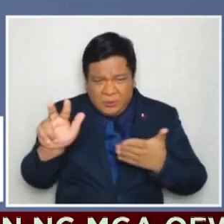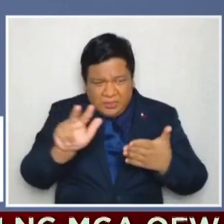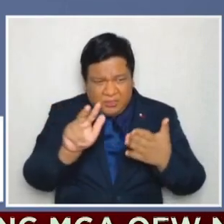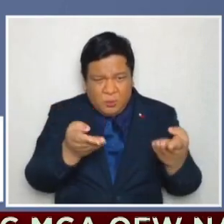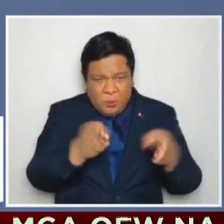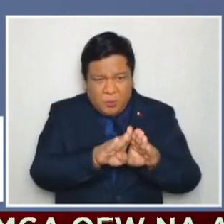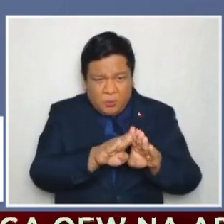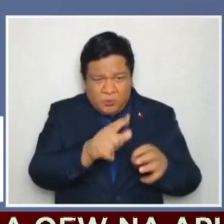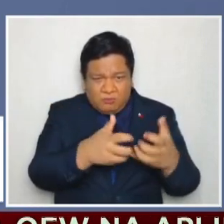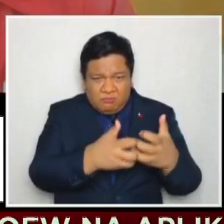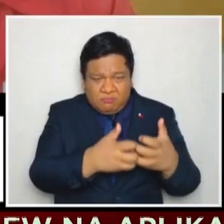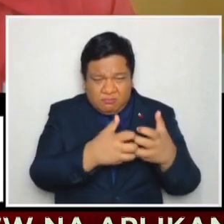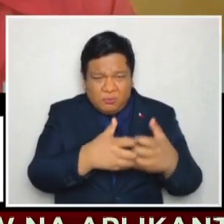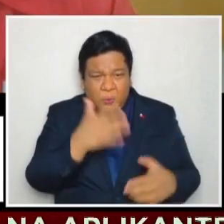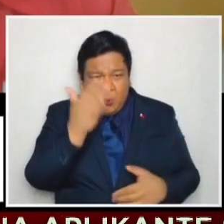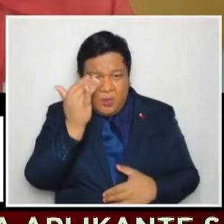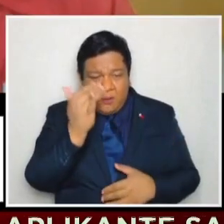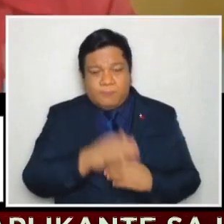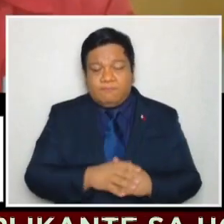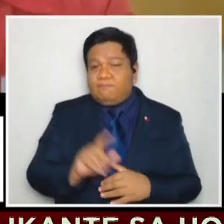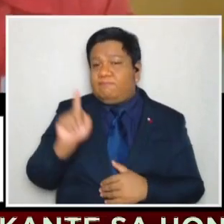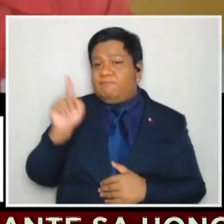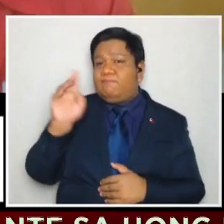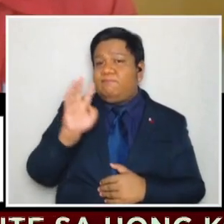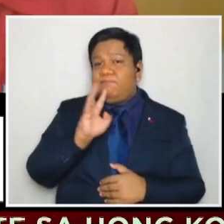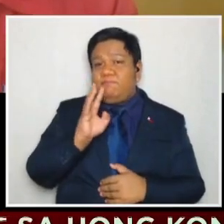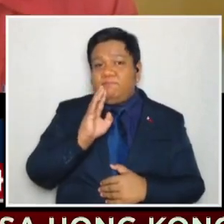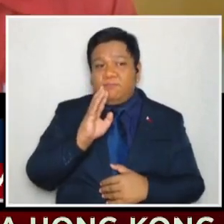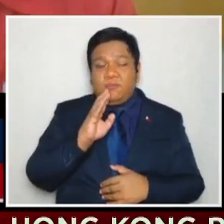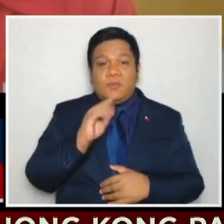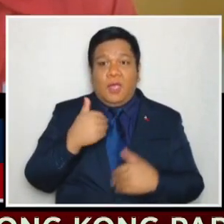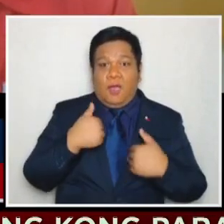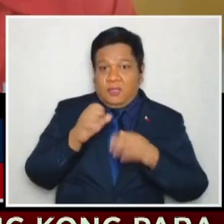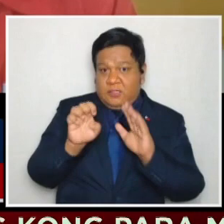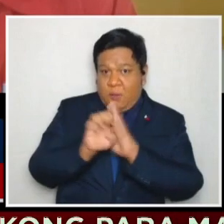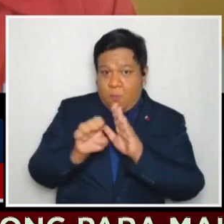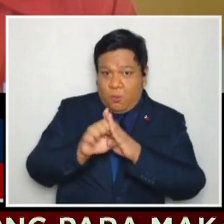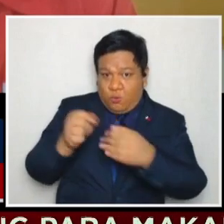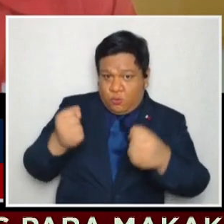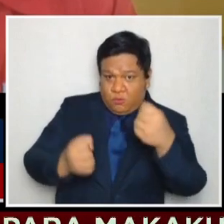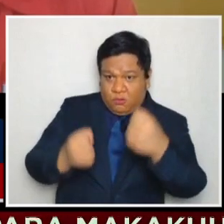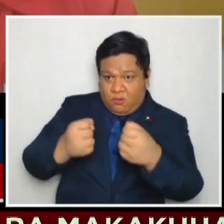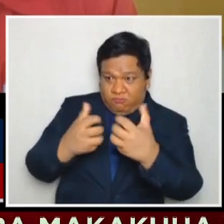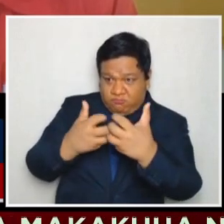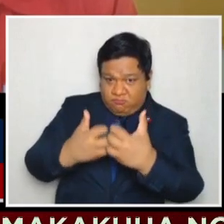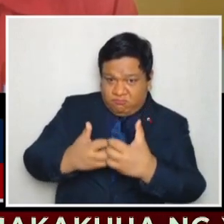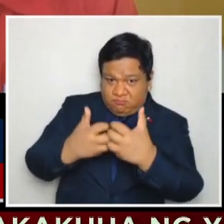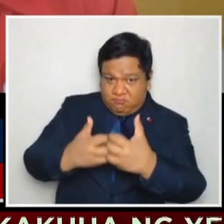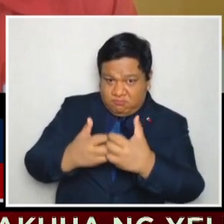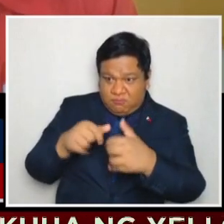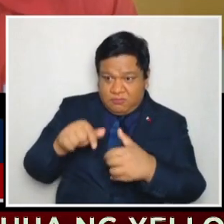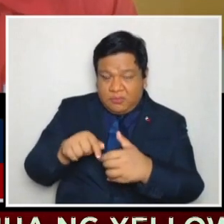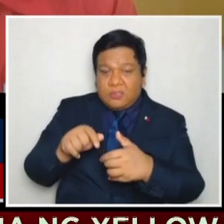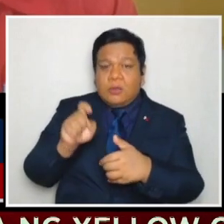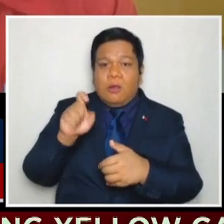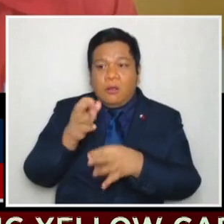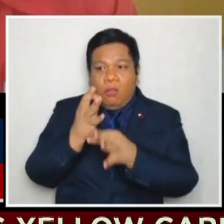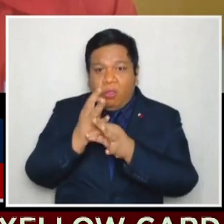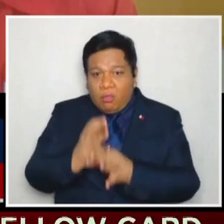Pagka meron tayong maintenance ng kotse, yung mga major components, syempre mas matagal po siya palitan compared